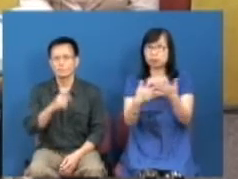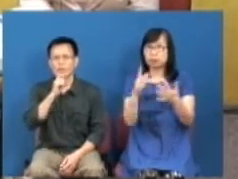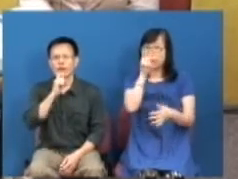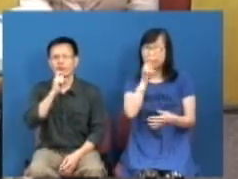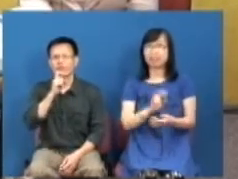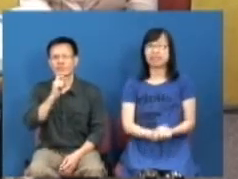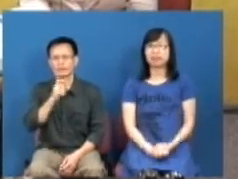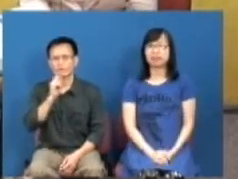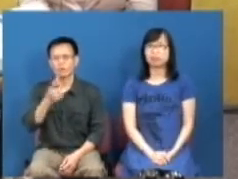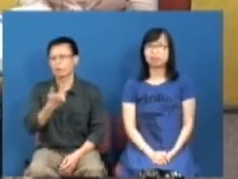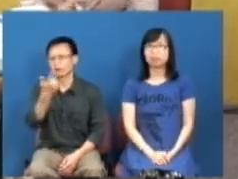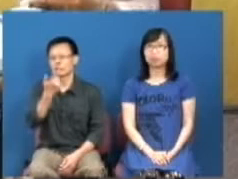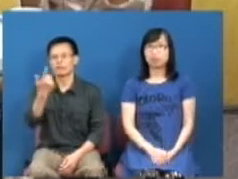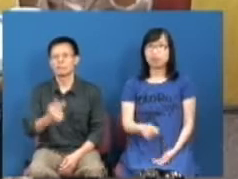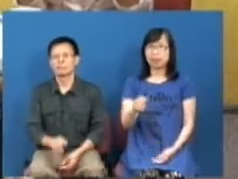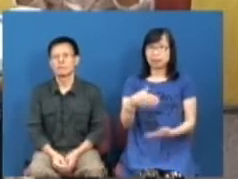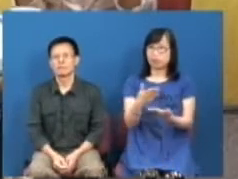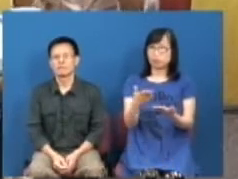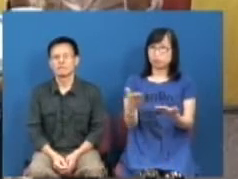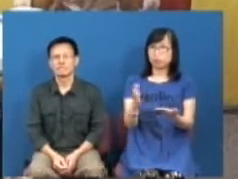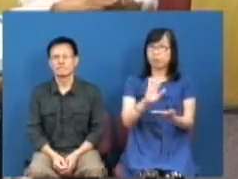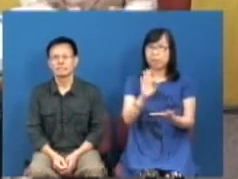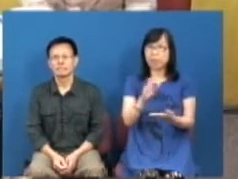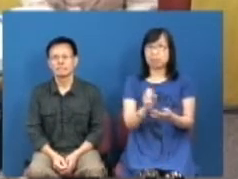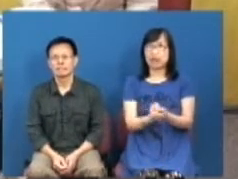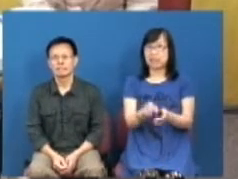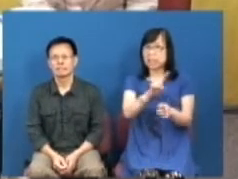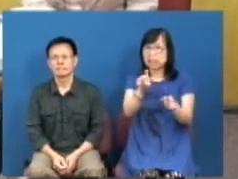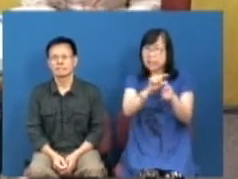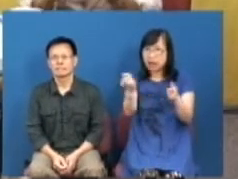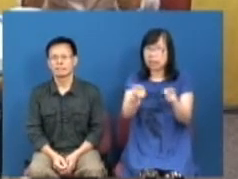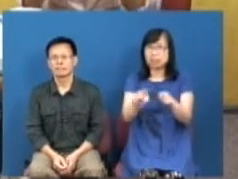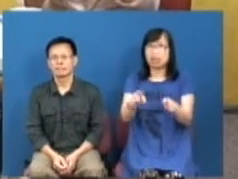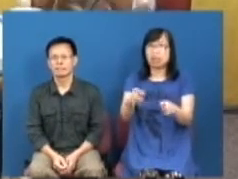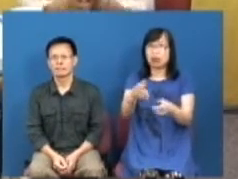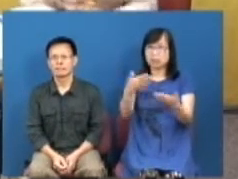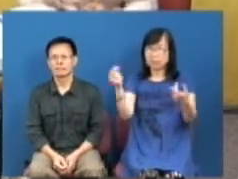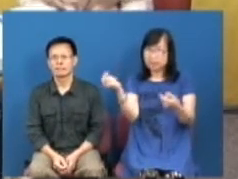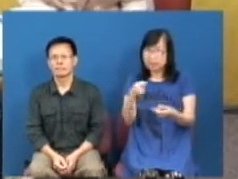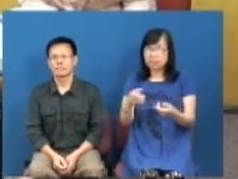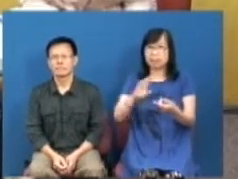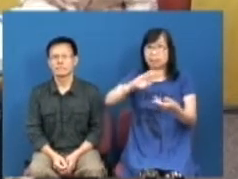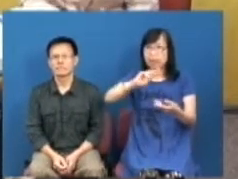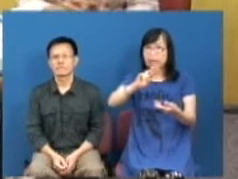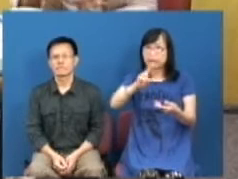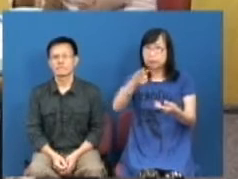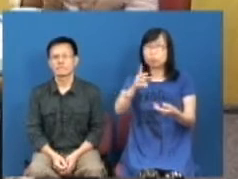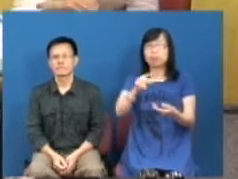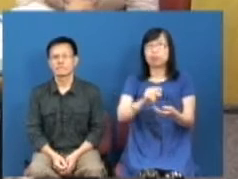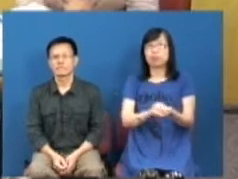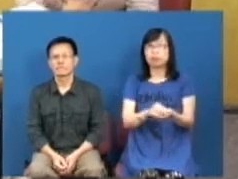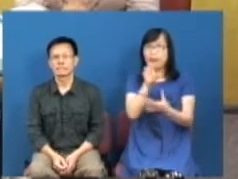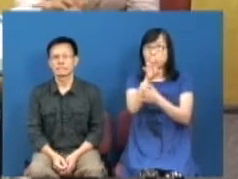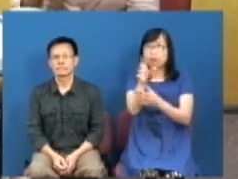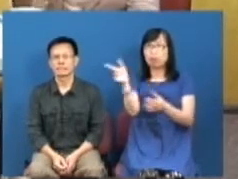㗎，都唔少 係。係啊，咁其實就算唔係 on air 咧，我哋而家即係即時轉播咧，其實都可以喺即